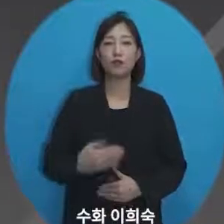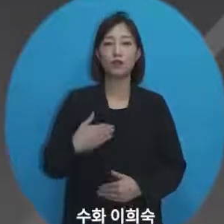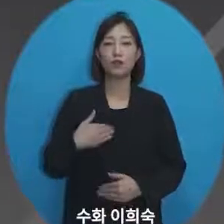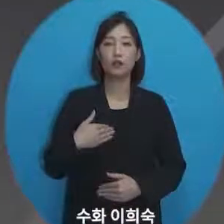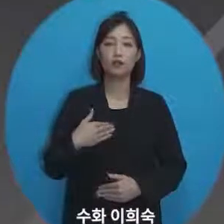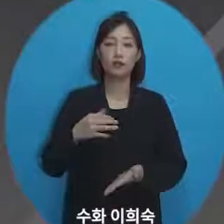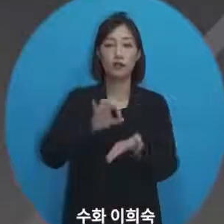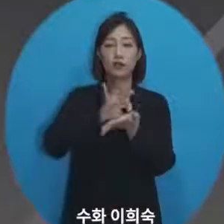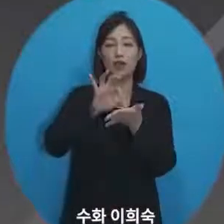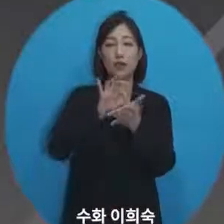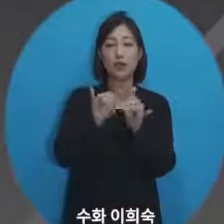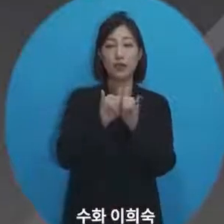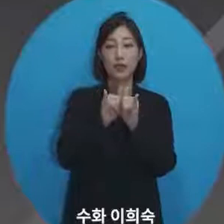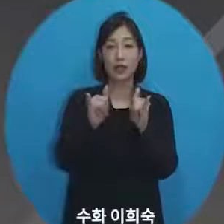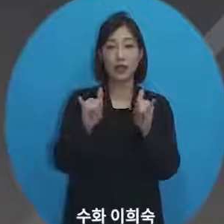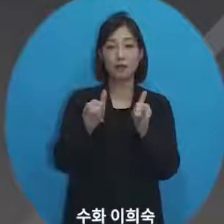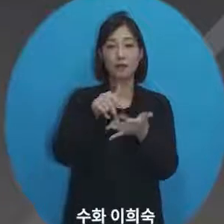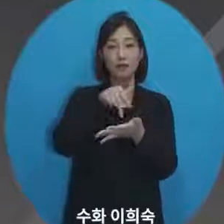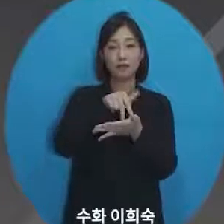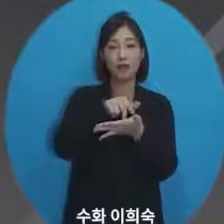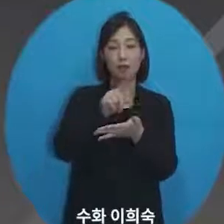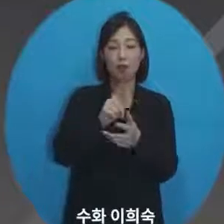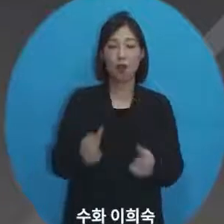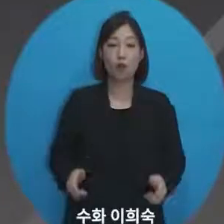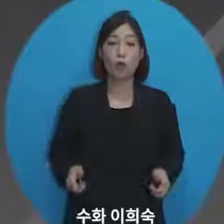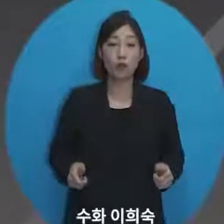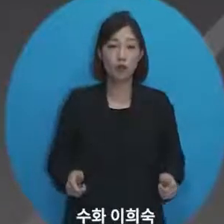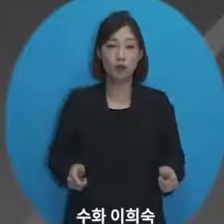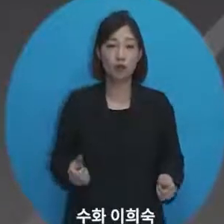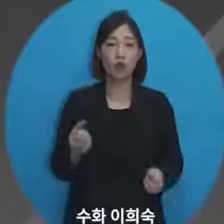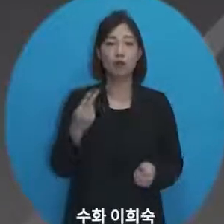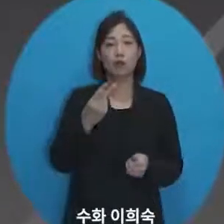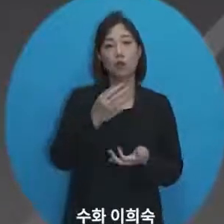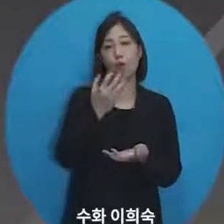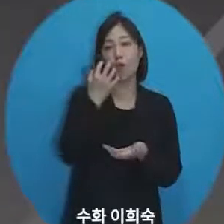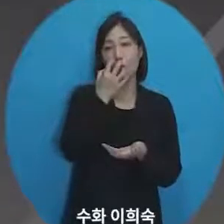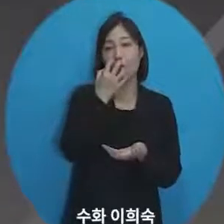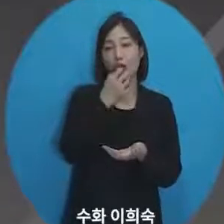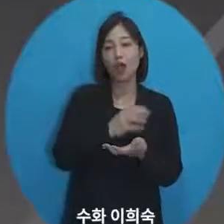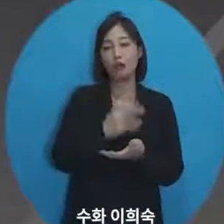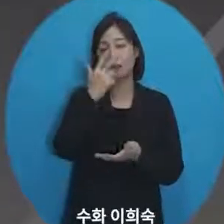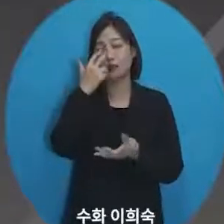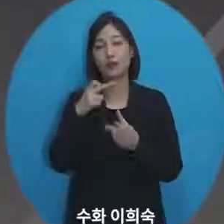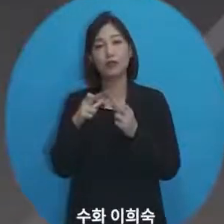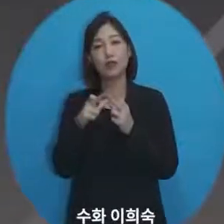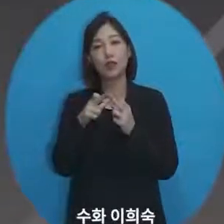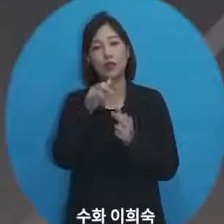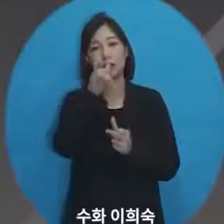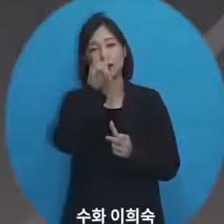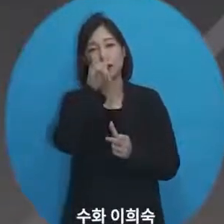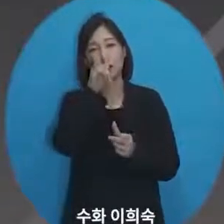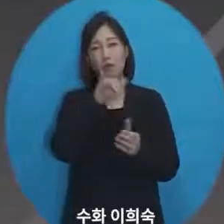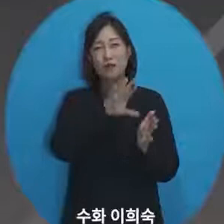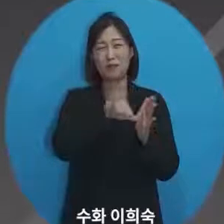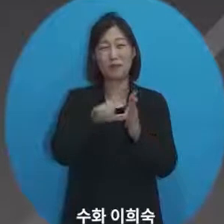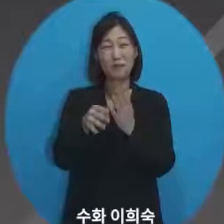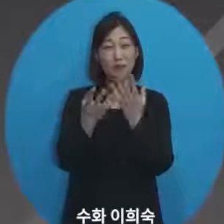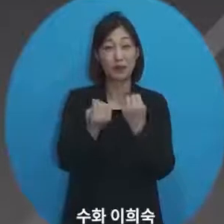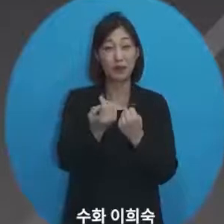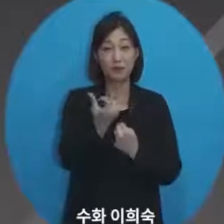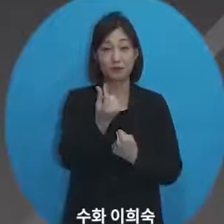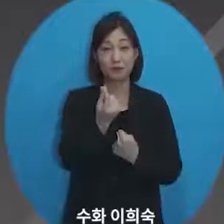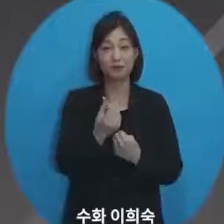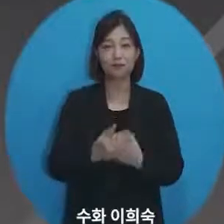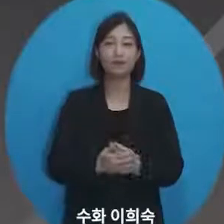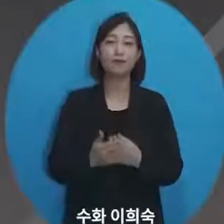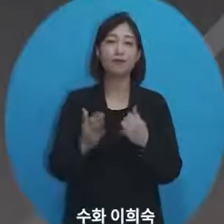그리고 우리가 이제 사용하는 대상자가 휠체어 사용자, 그리고 비장애인, 그리고 시각장애인 이런 모두를